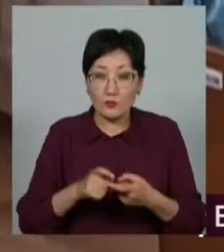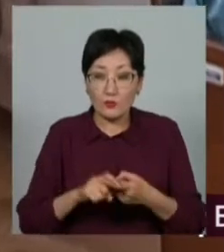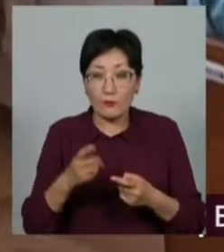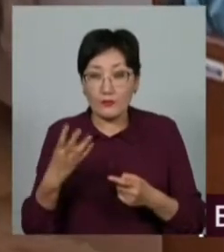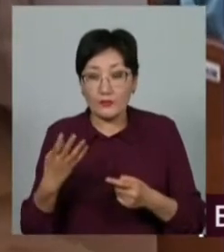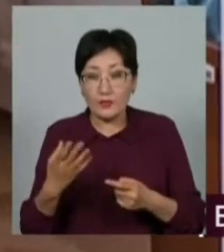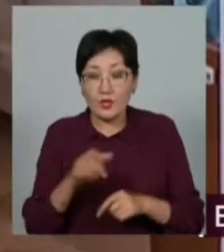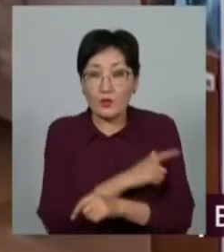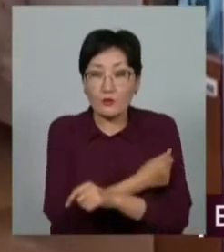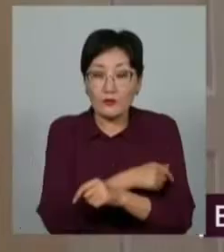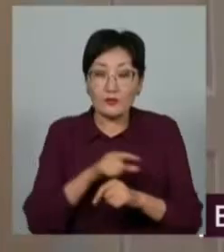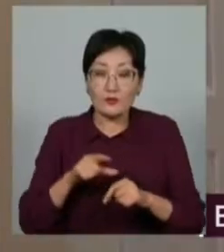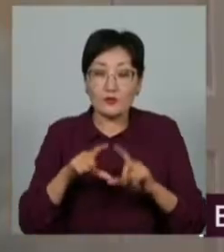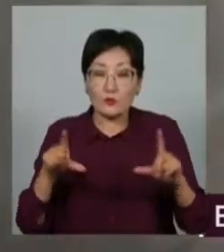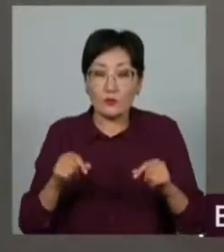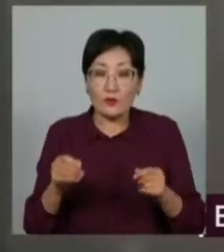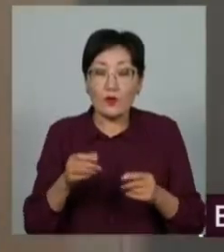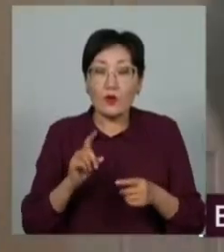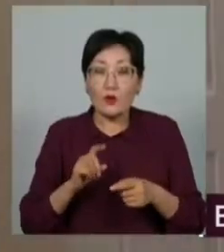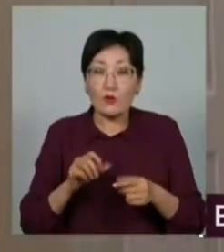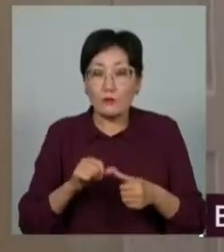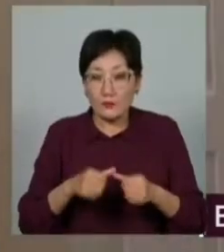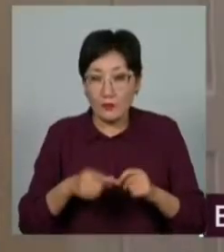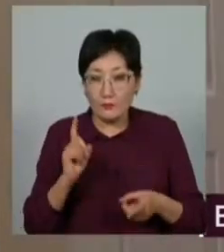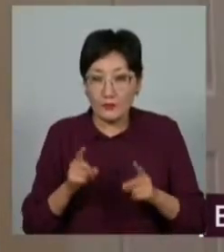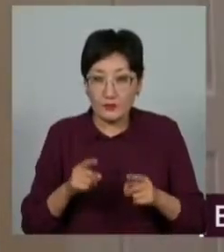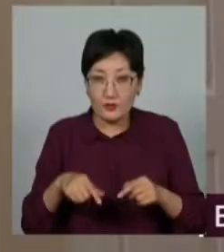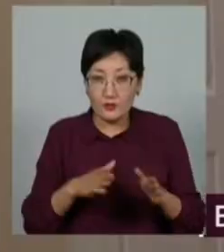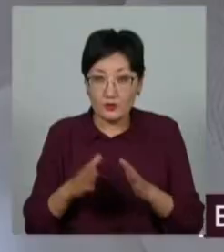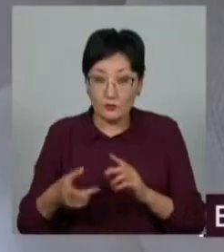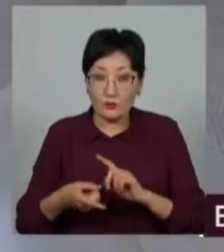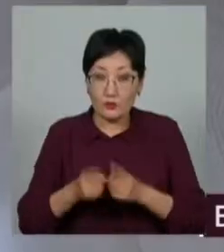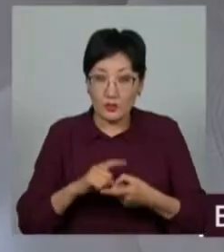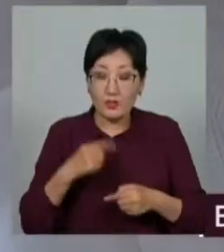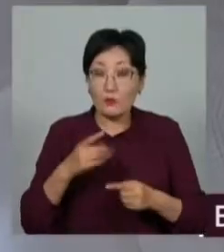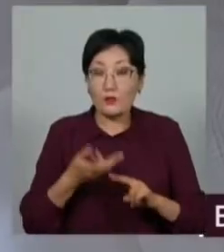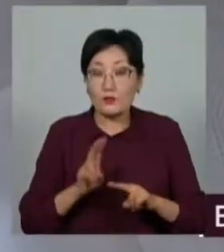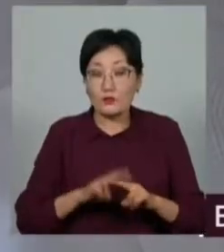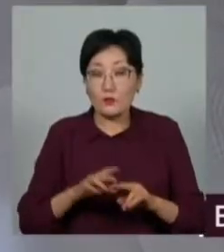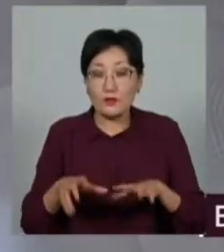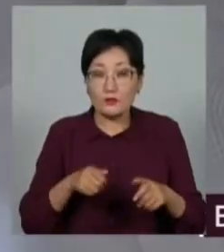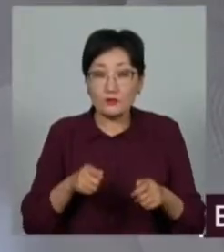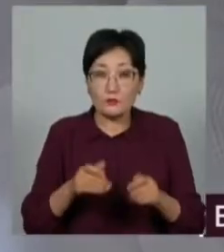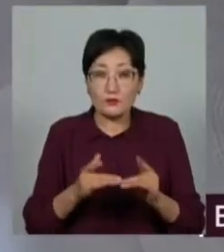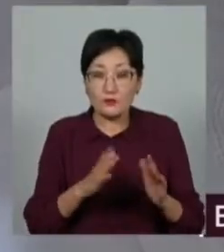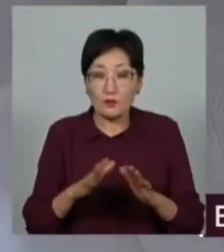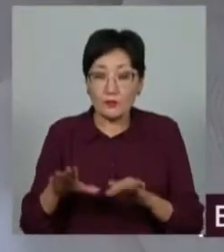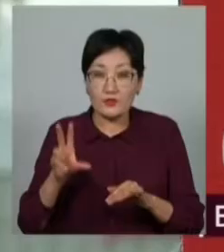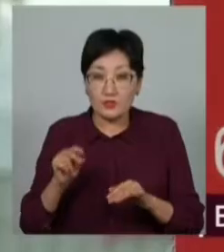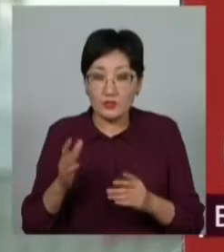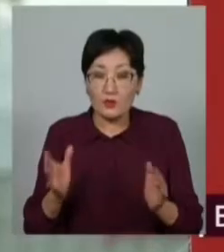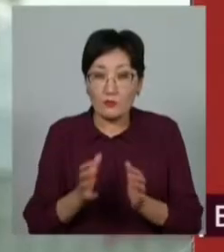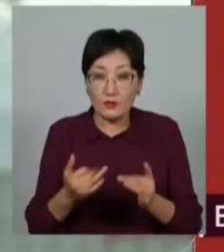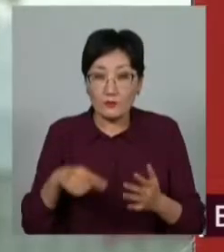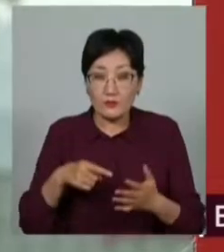бірнеше аурухана мен стационар бұрынғы штаттық режимге көшіріле бастайтынын айтты. Соған қарамастан резервтегі төсек орын саны сақталады.